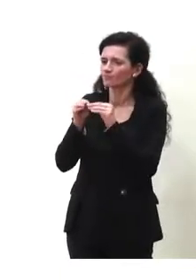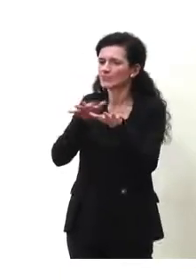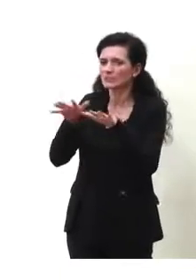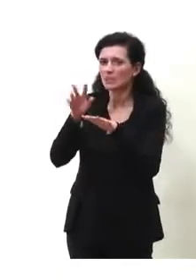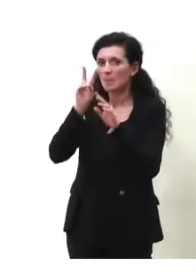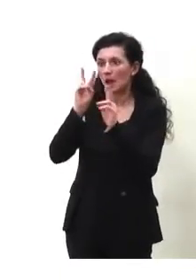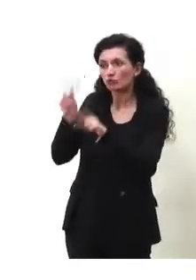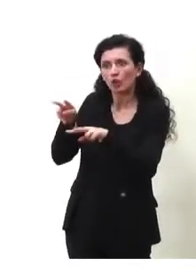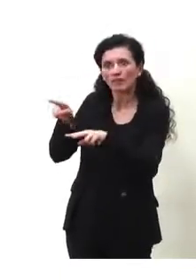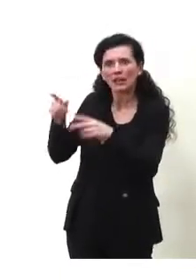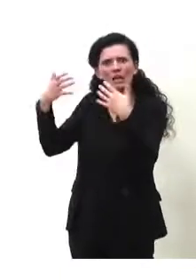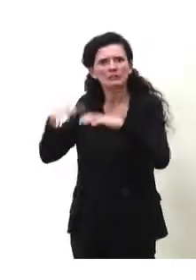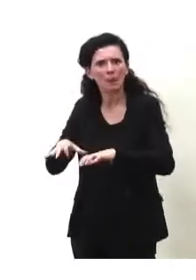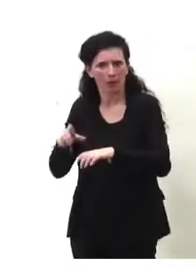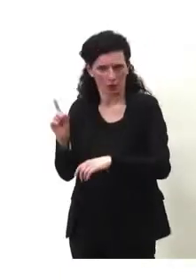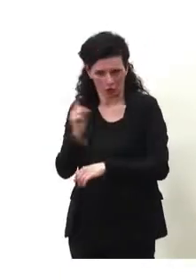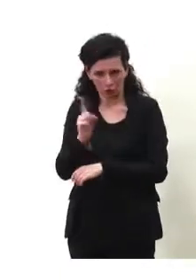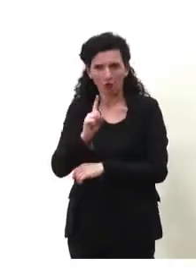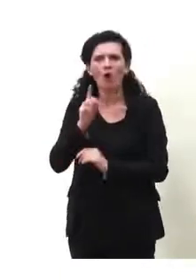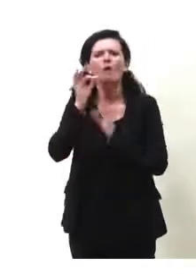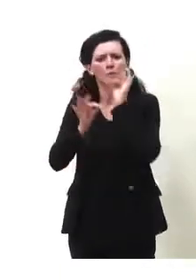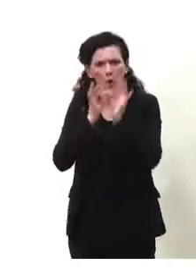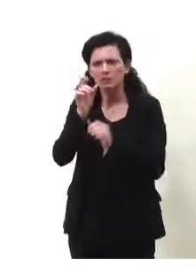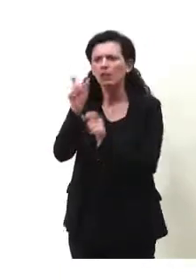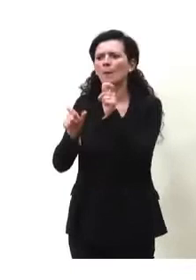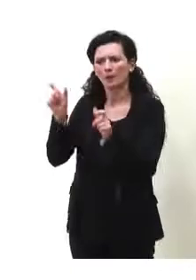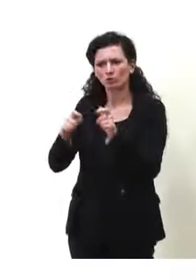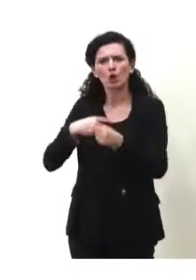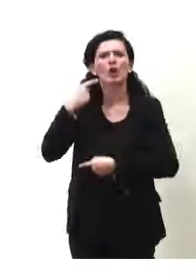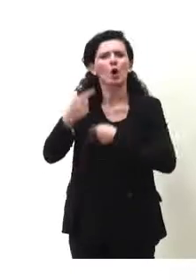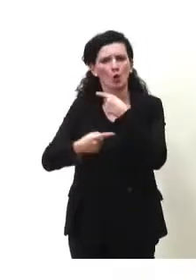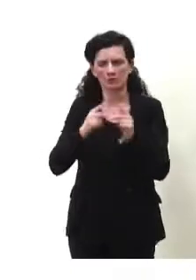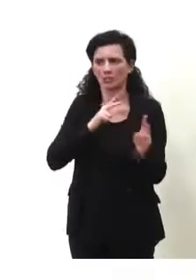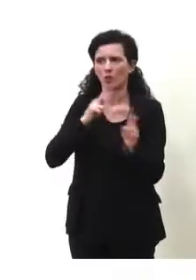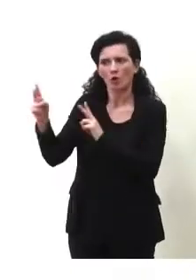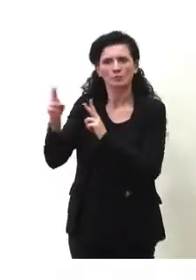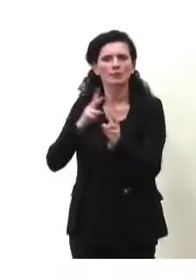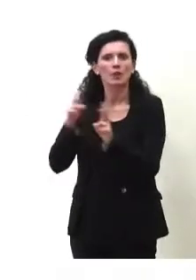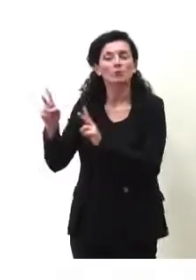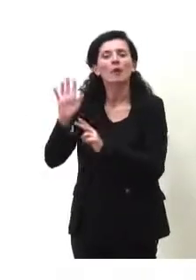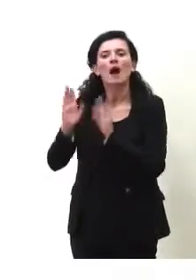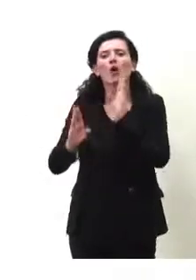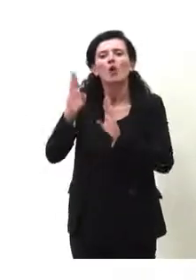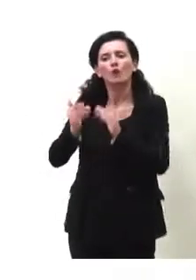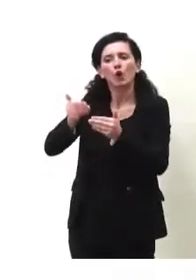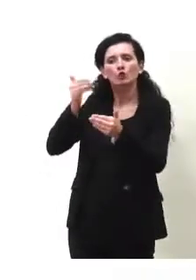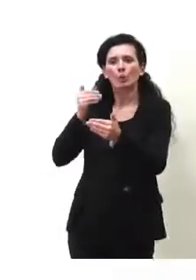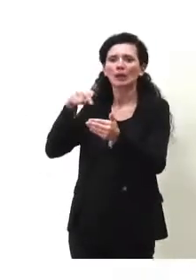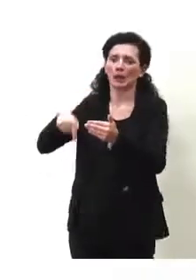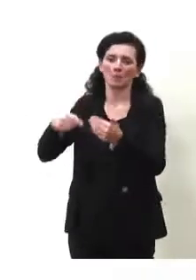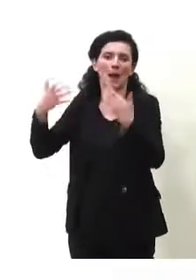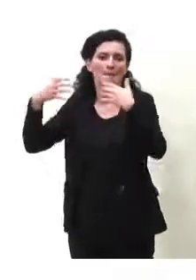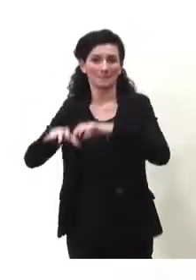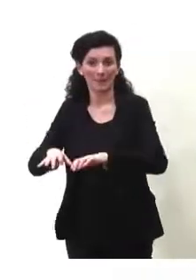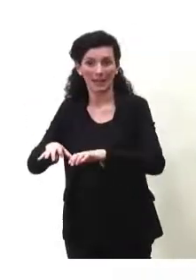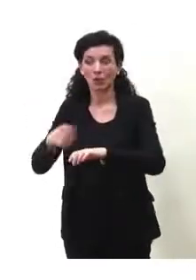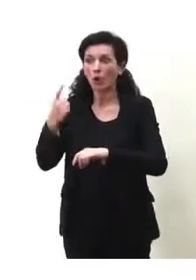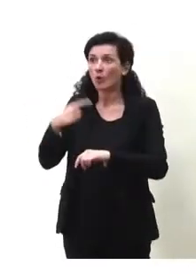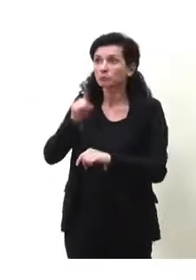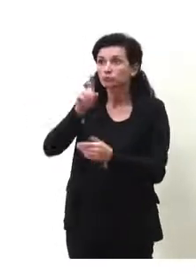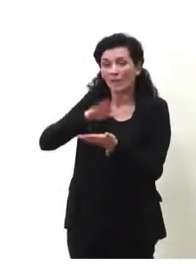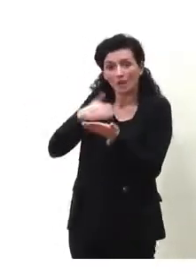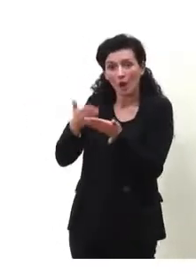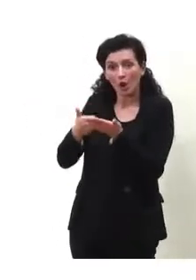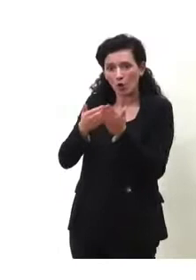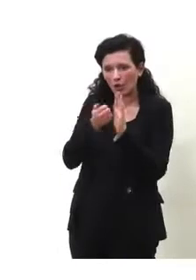che le persone continuano ad andare in ospedale ma ci vanno meno di prima. E quei indicatori ci danno